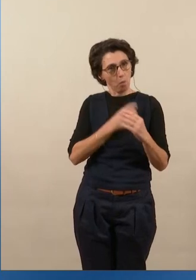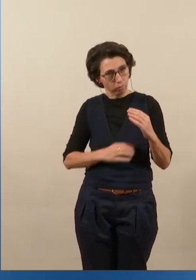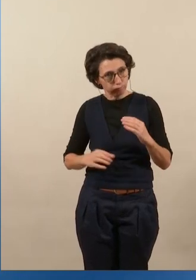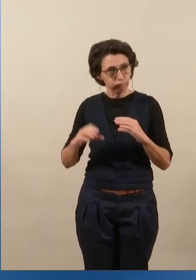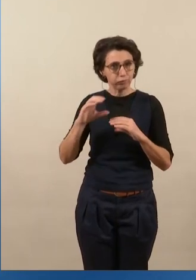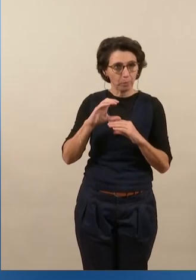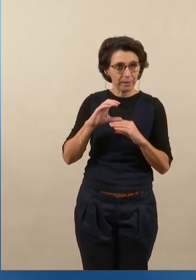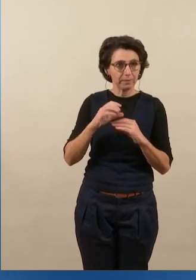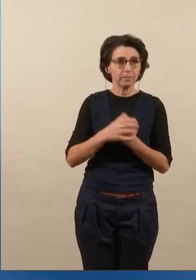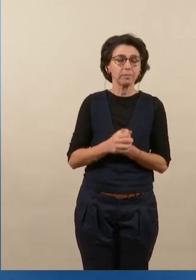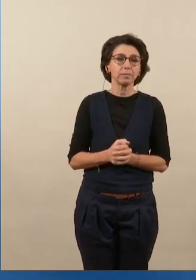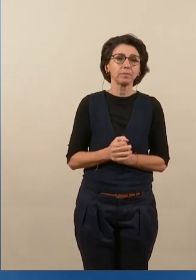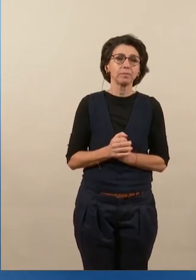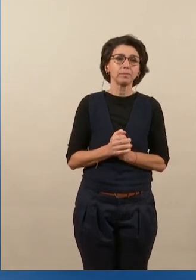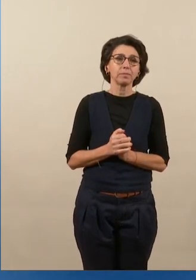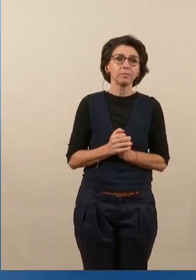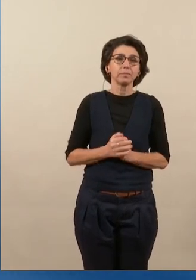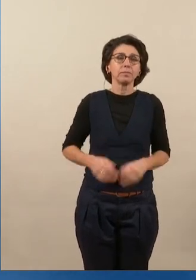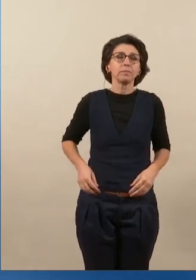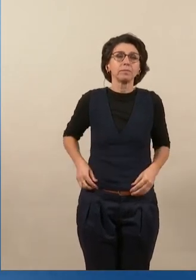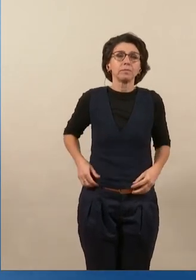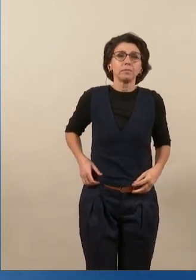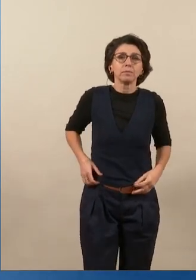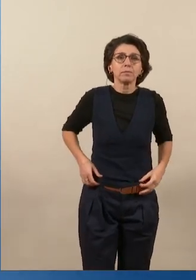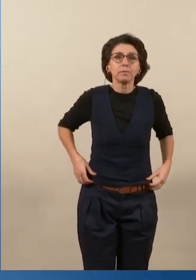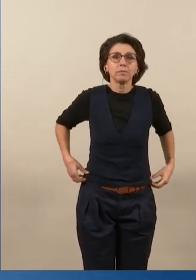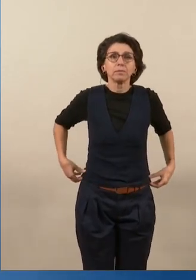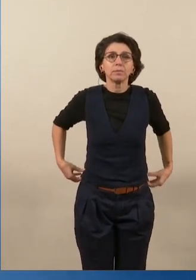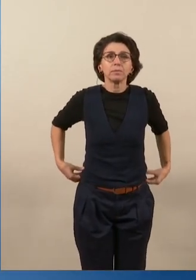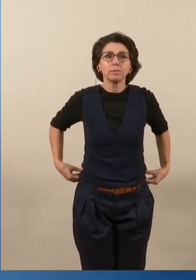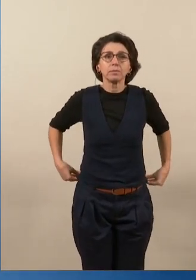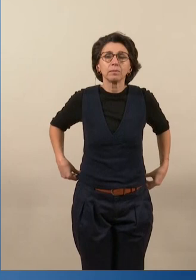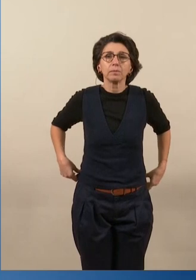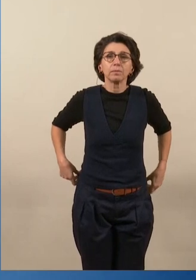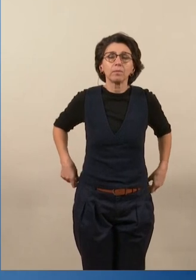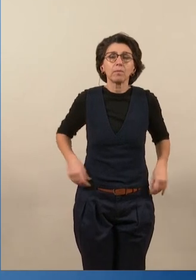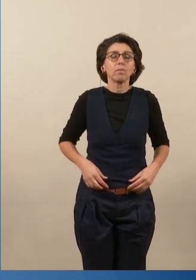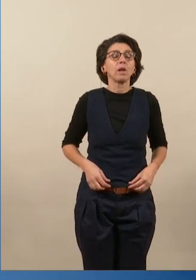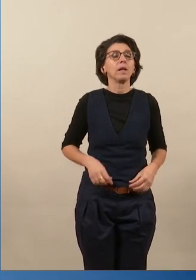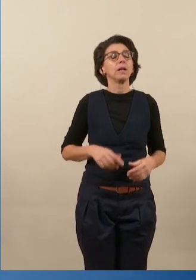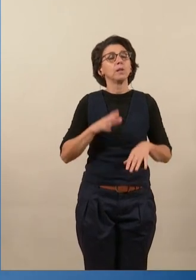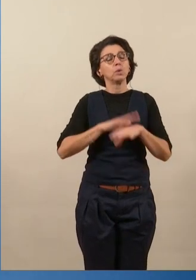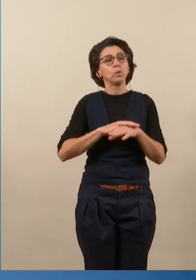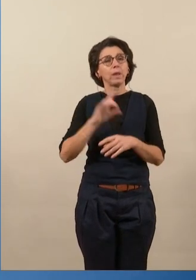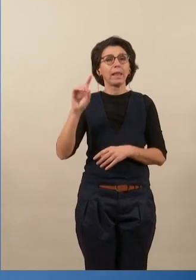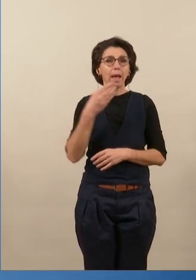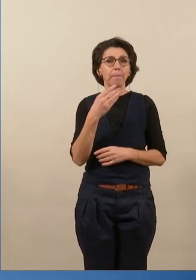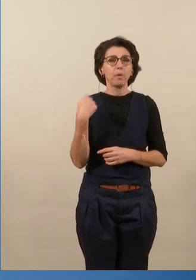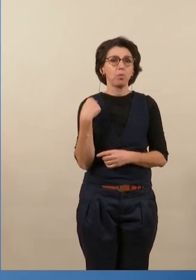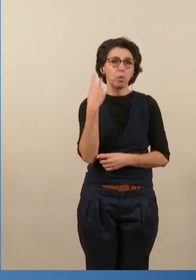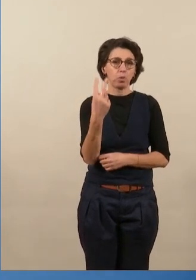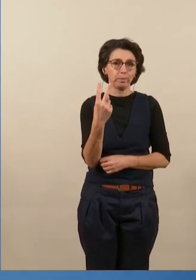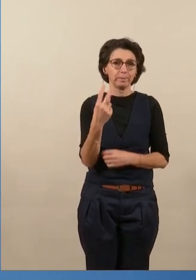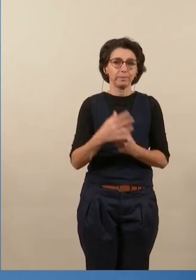sur euh la décision modificative numéro 2 euh je me permets de m'exprimer là cette fois-ci sur